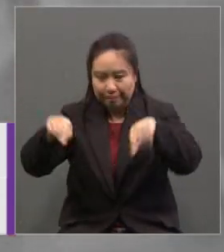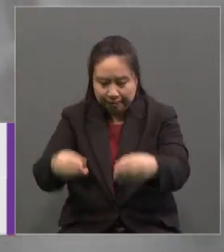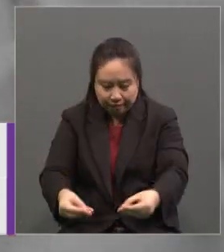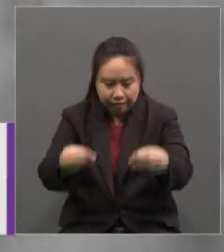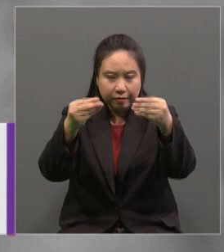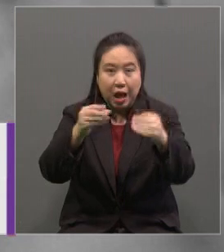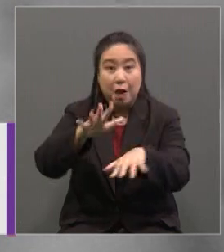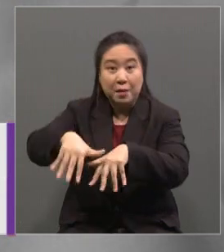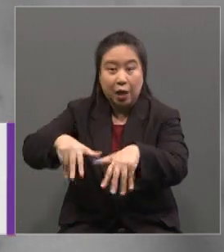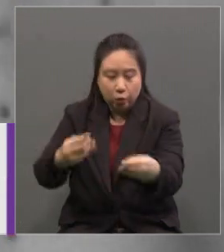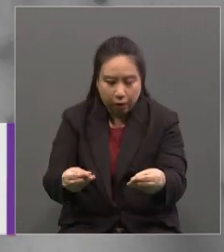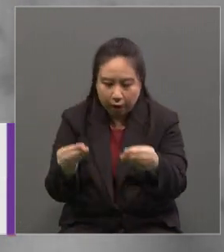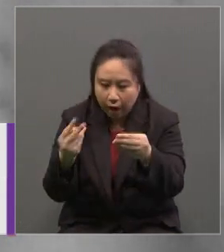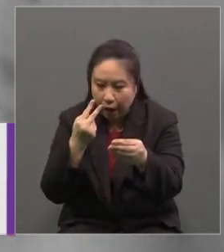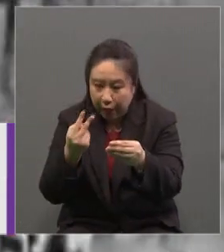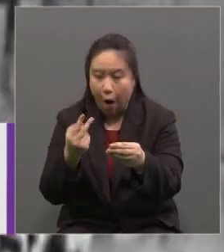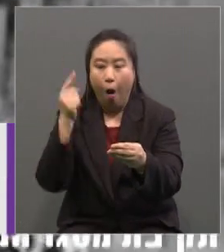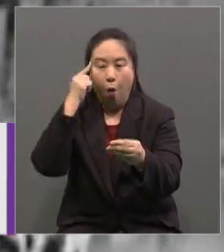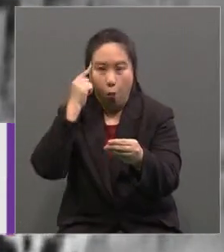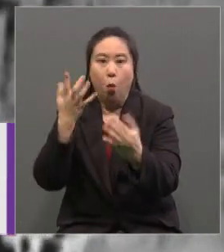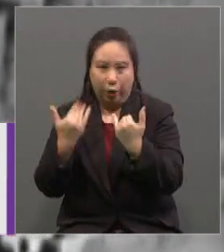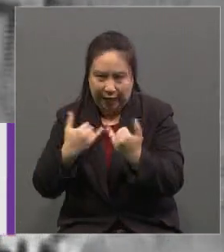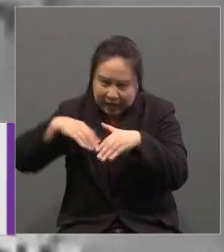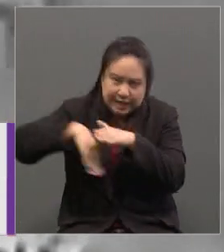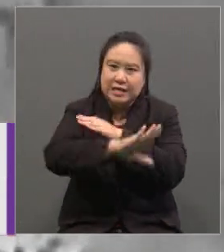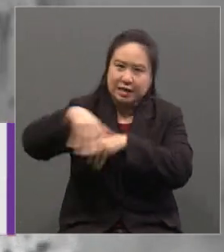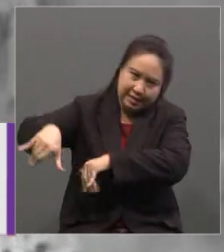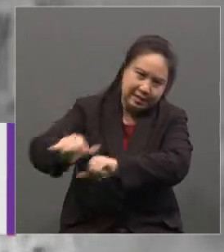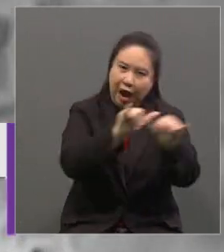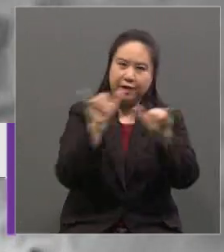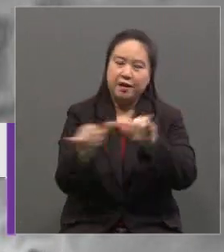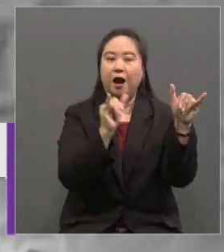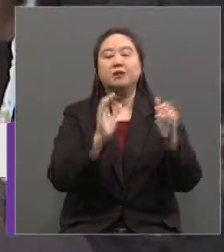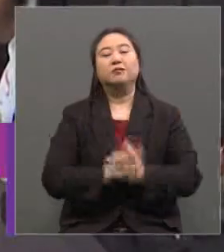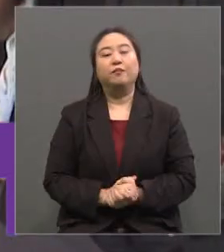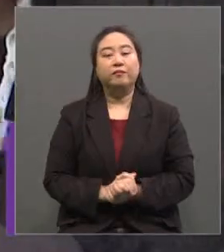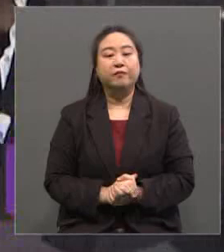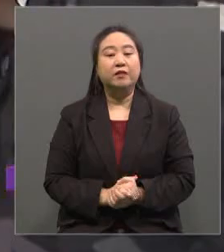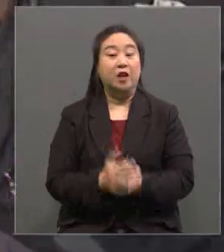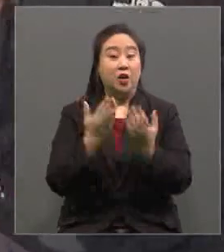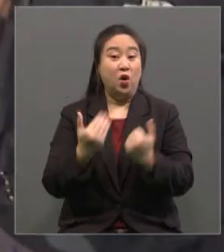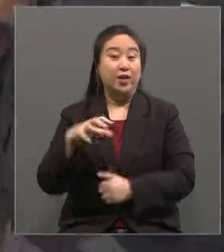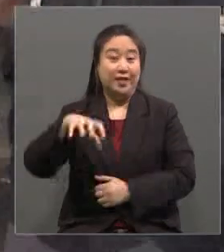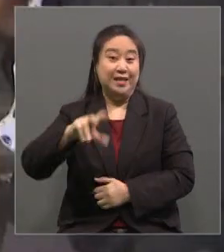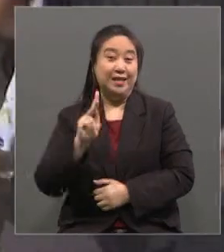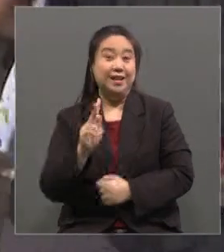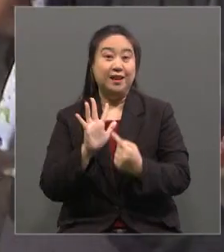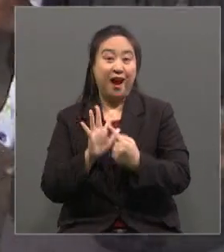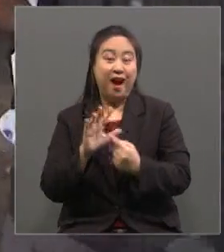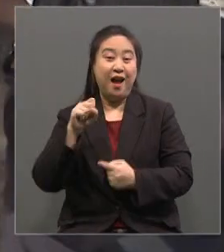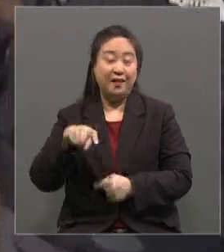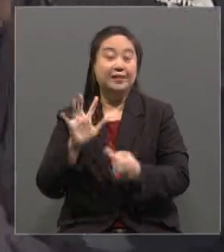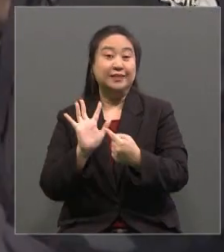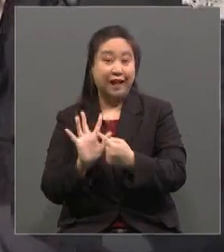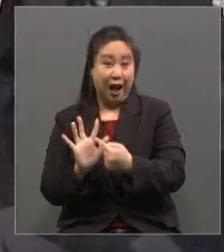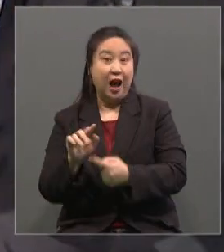ประชาชนเนี่ยให้อพยพออกมาค่ะและท่ามกลางสถานการณ์ด้านมนุษยธรรมในฉนวนกาซ่าที่ตอนนี้อย่างที่